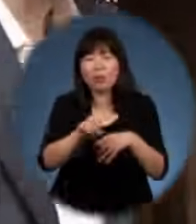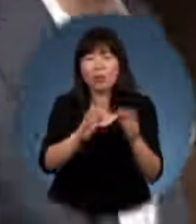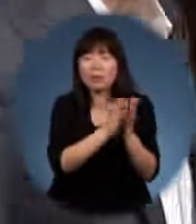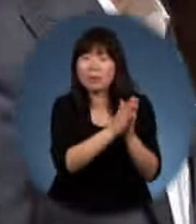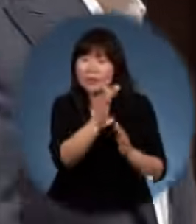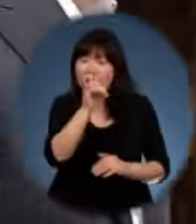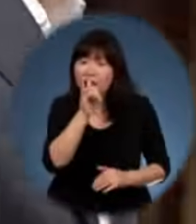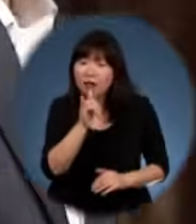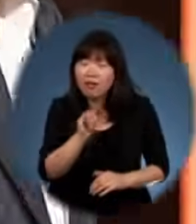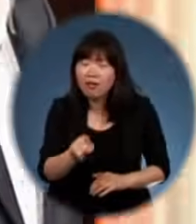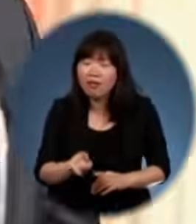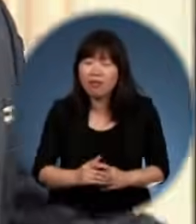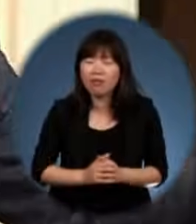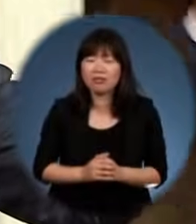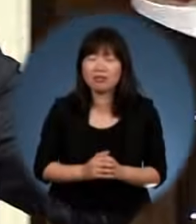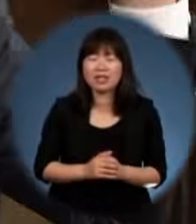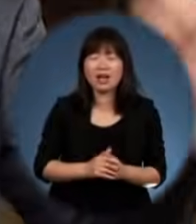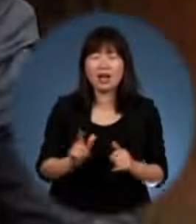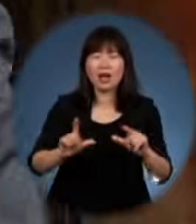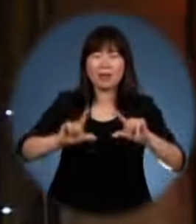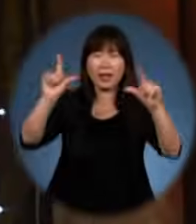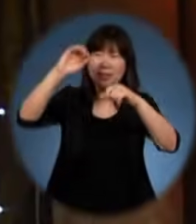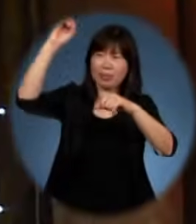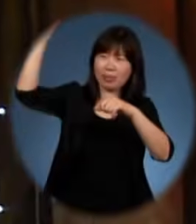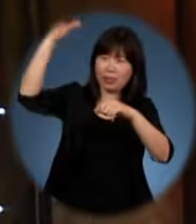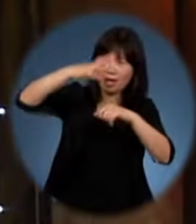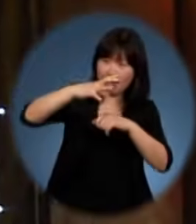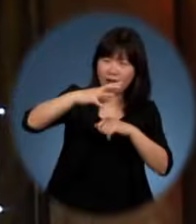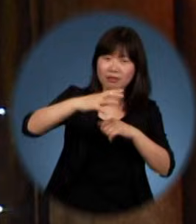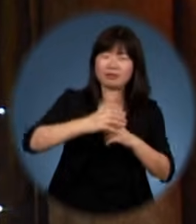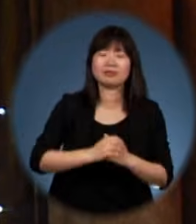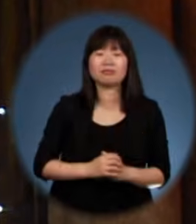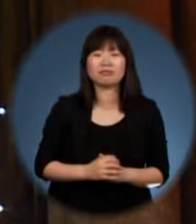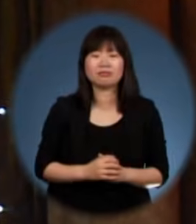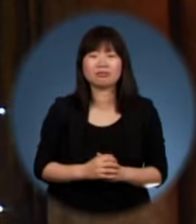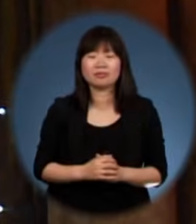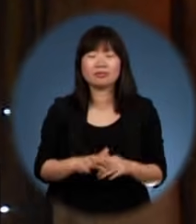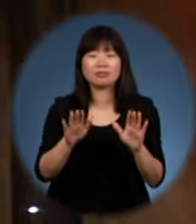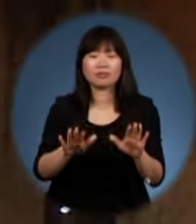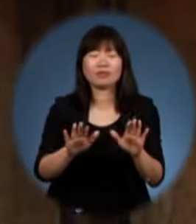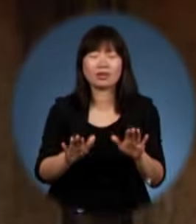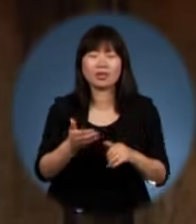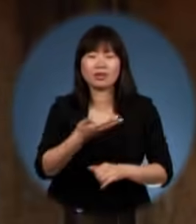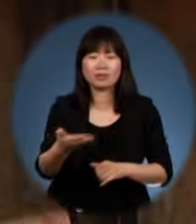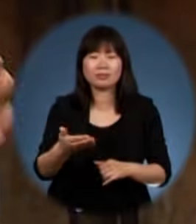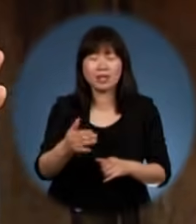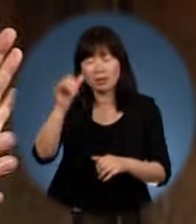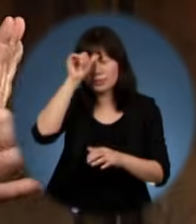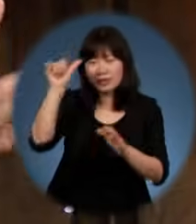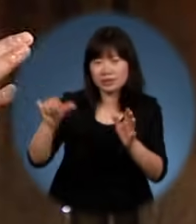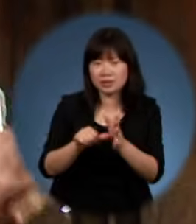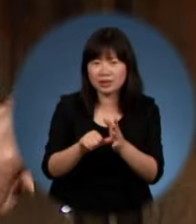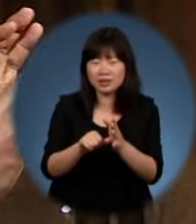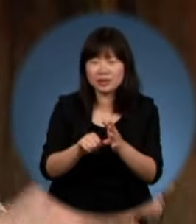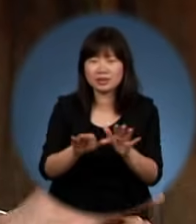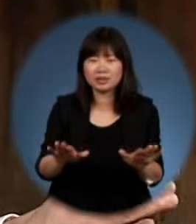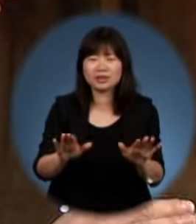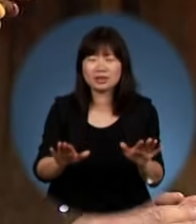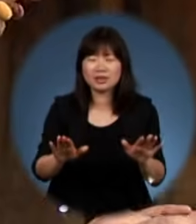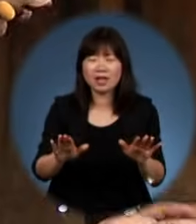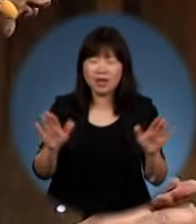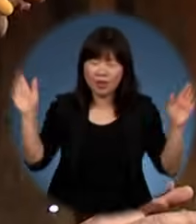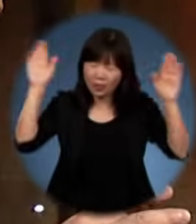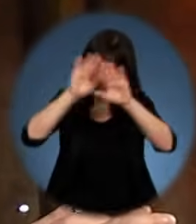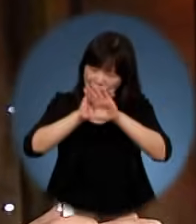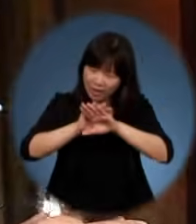빛나죠 퇴 함이 빛나고 있는 겁니다 자 여러분 평생 2 큼큼